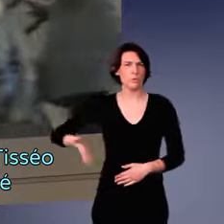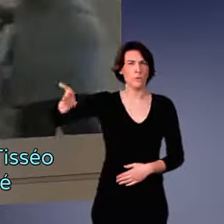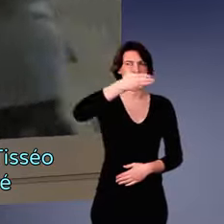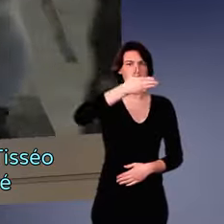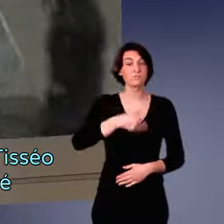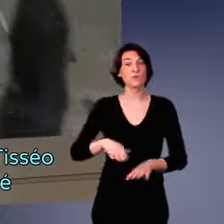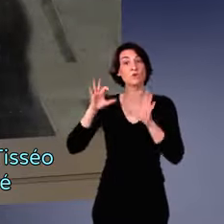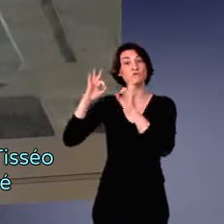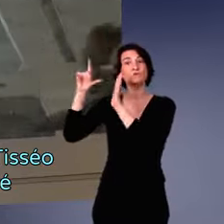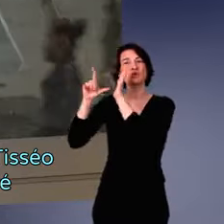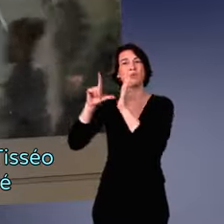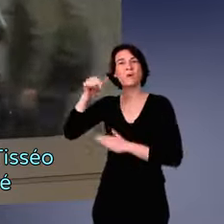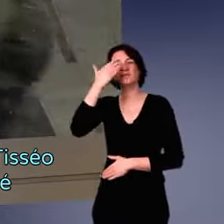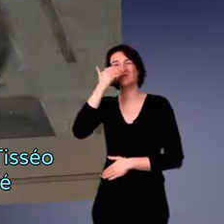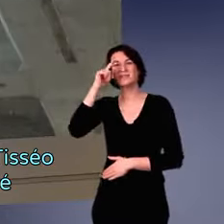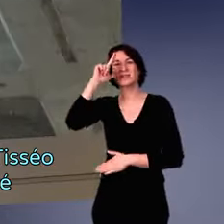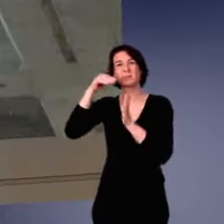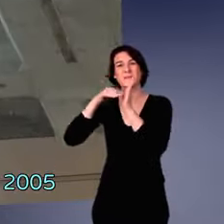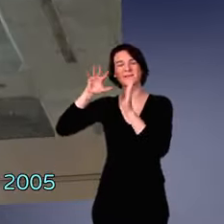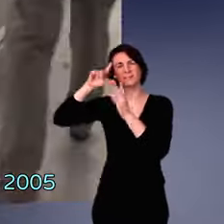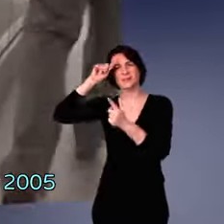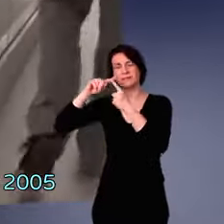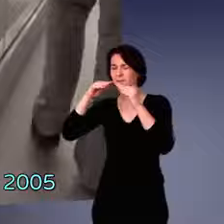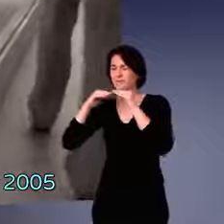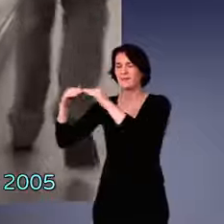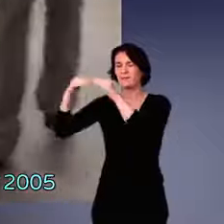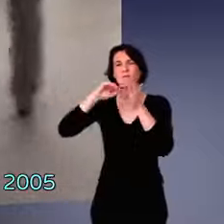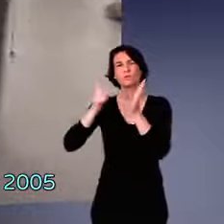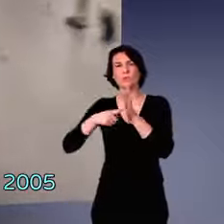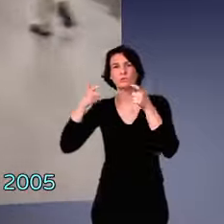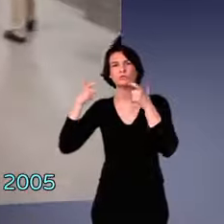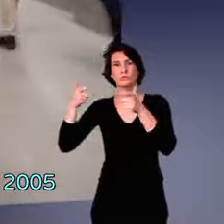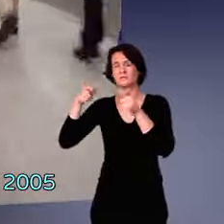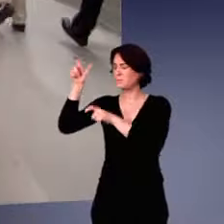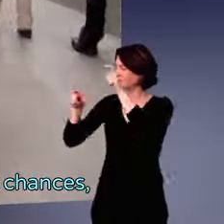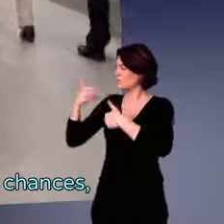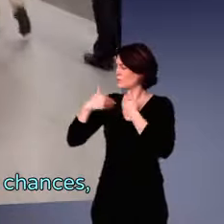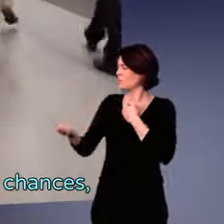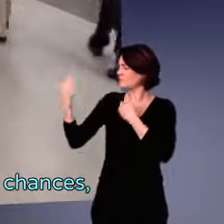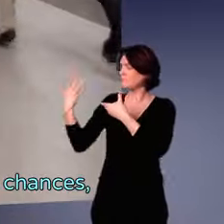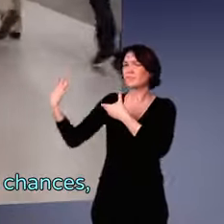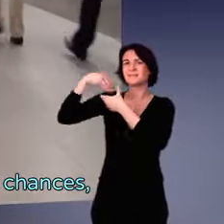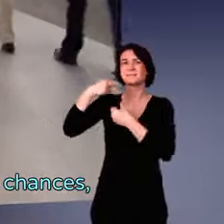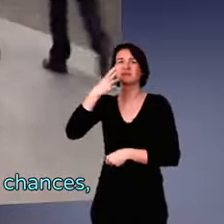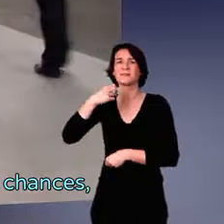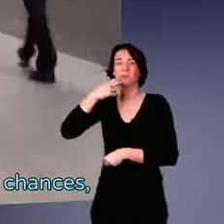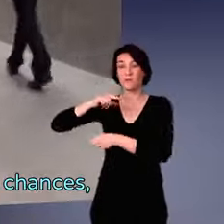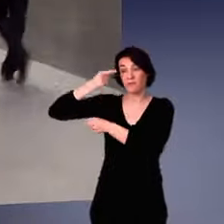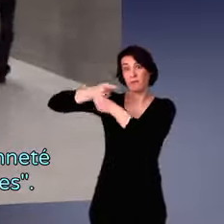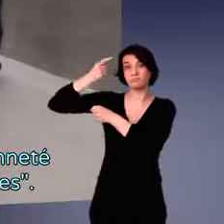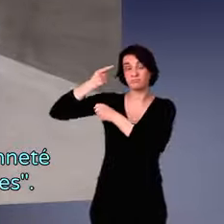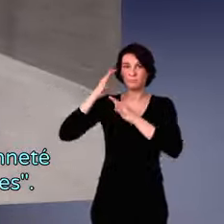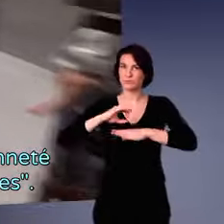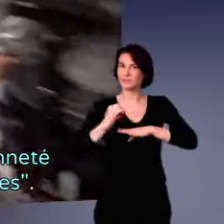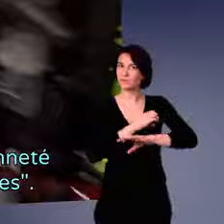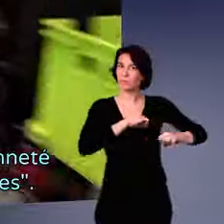engagée par ticoo en terme d'accessibilité répond à la loi du 11 février 2005 pour l'égalité des droits et des chances